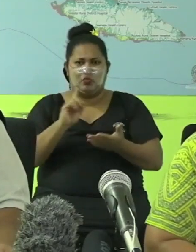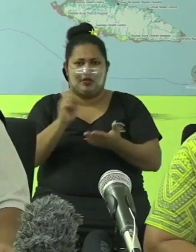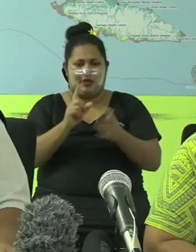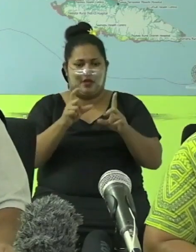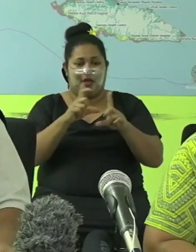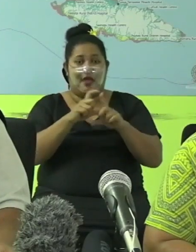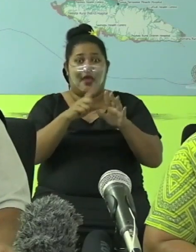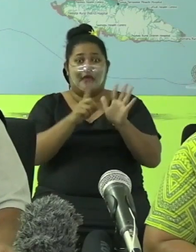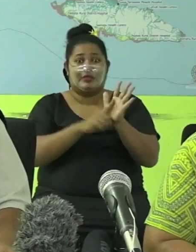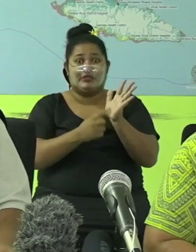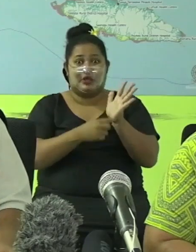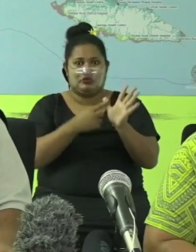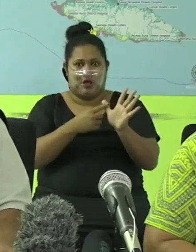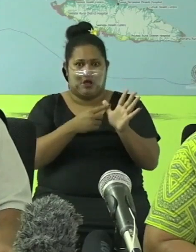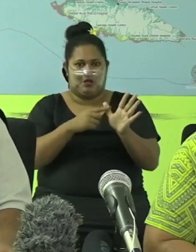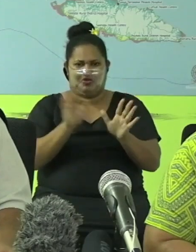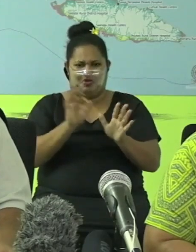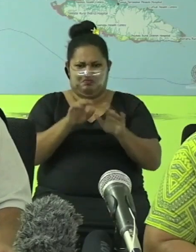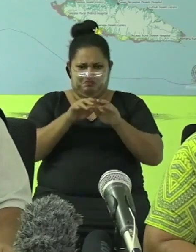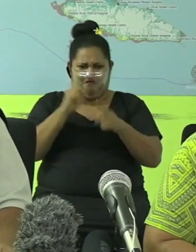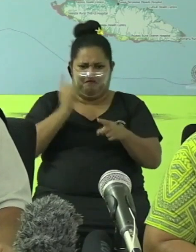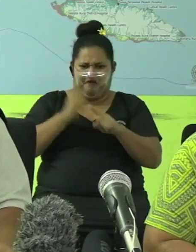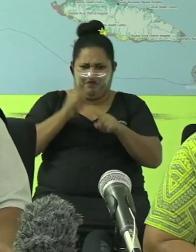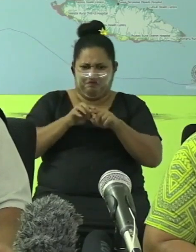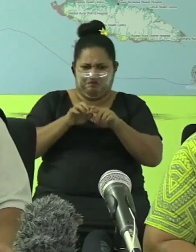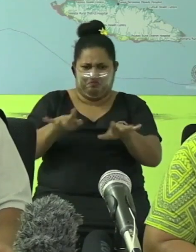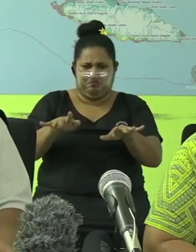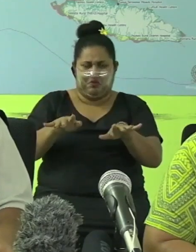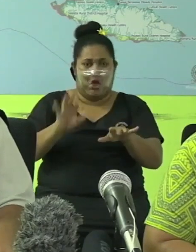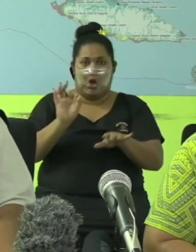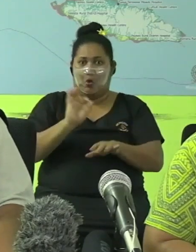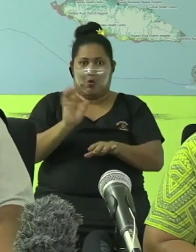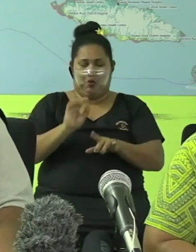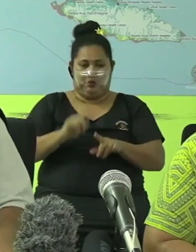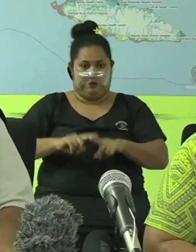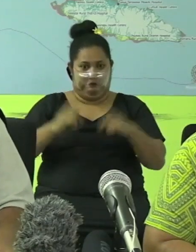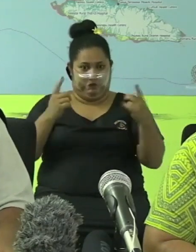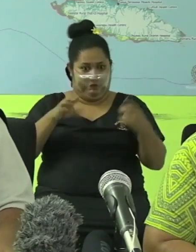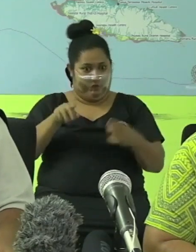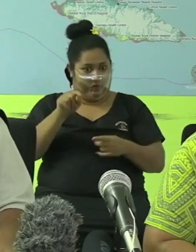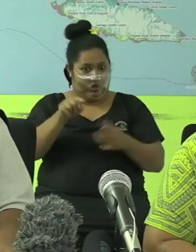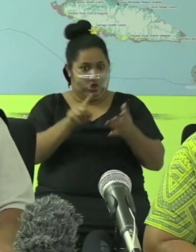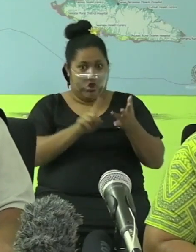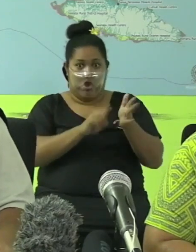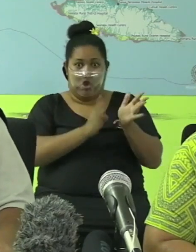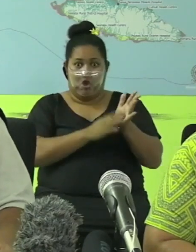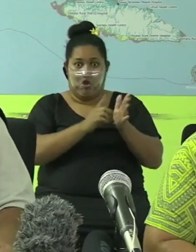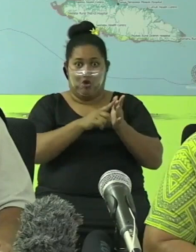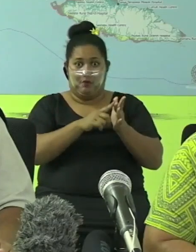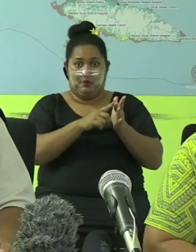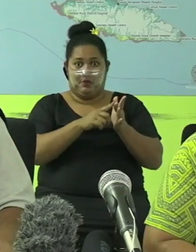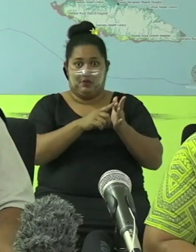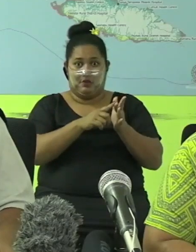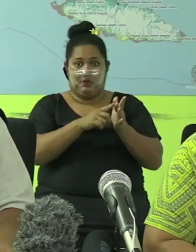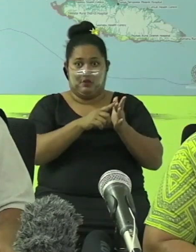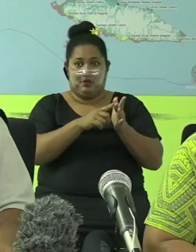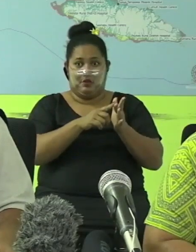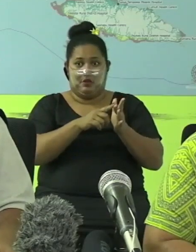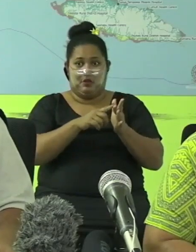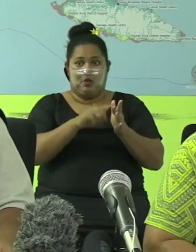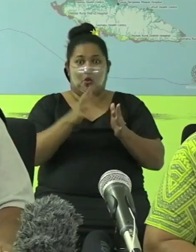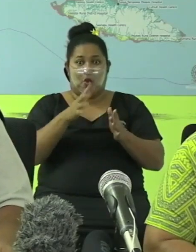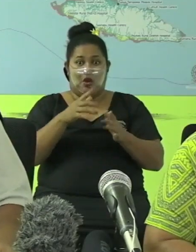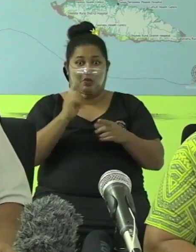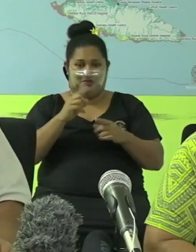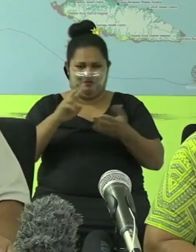pesi vave whapea pe la lea o tau masalo lava i le reo po le variant le whaingo